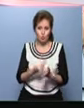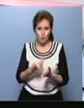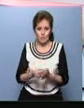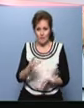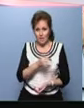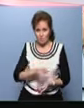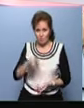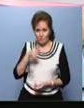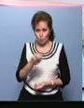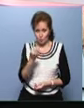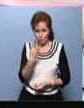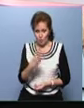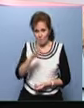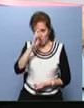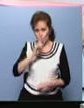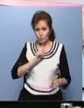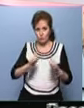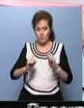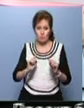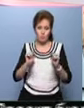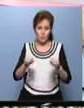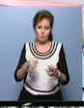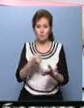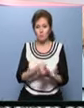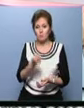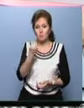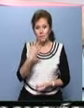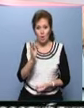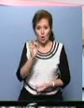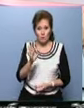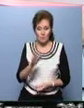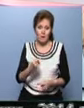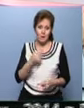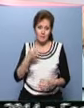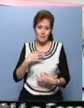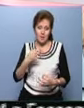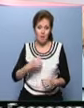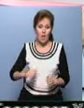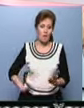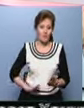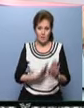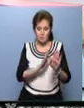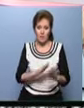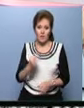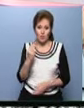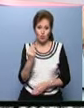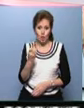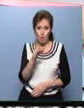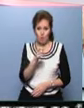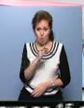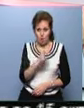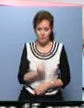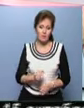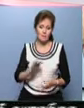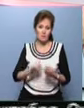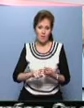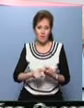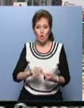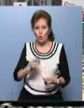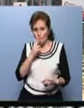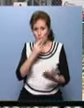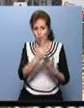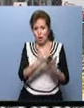2014 в Госсовет Удмуртии поступит до 15 октября. Как рассказала вице-спикер парламента Софья Широбокова, он зависит от показателей